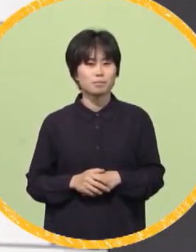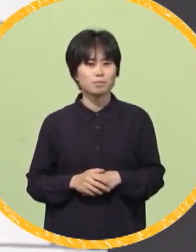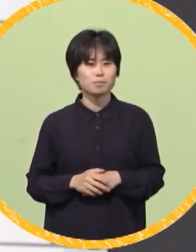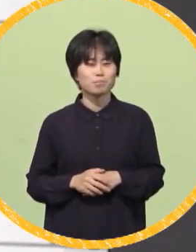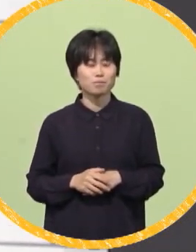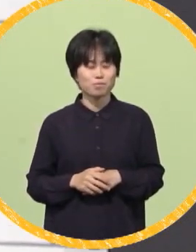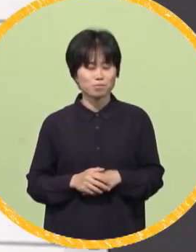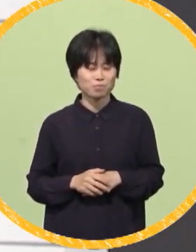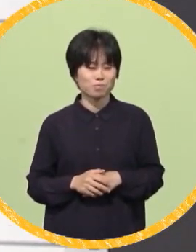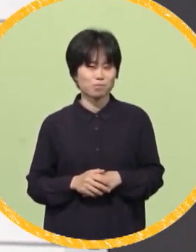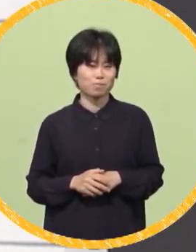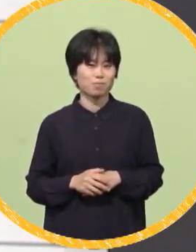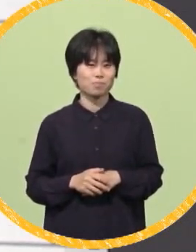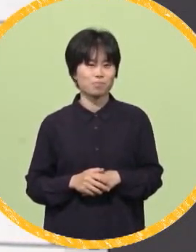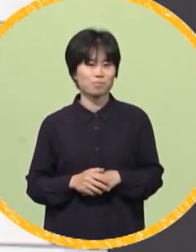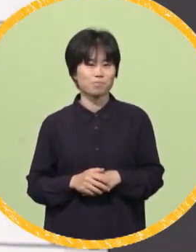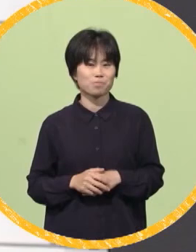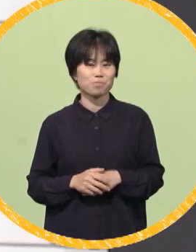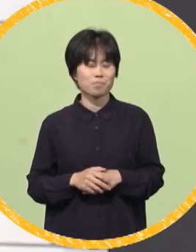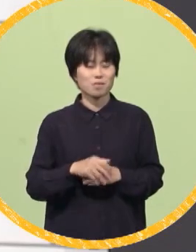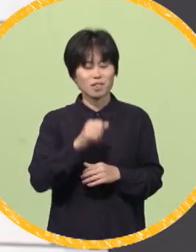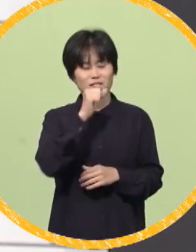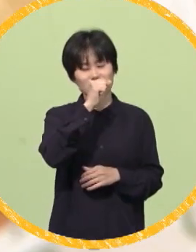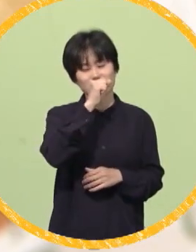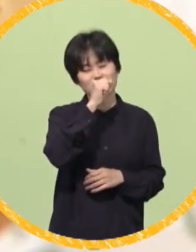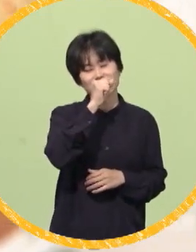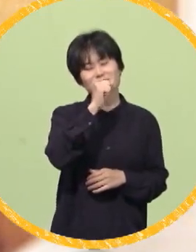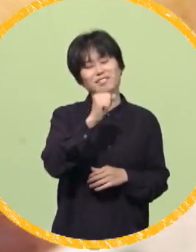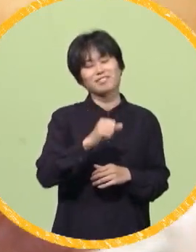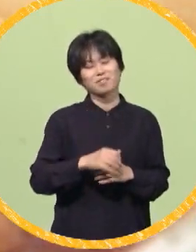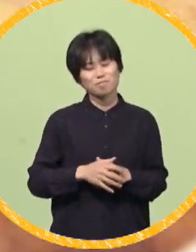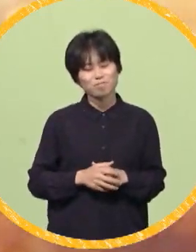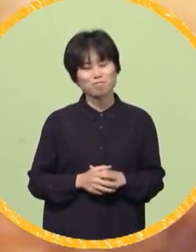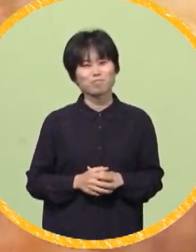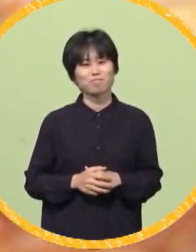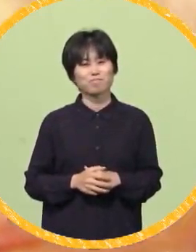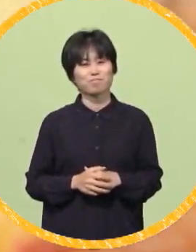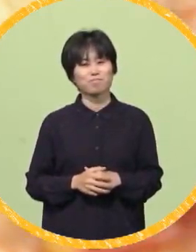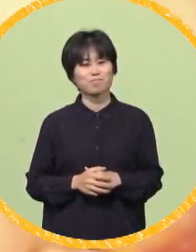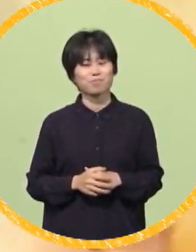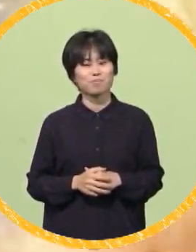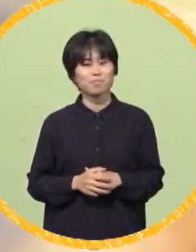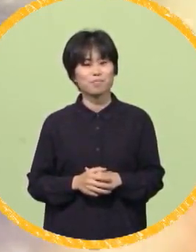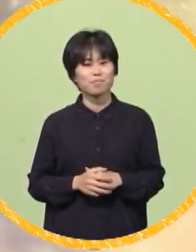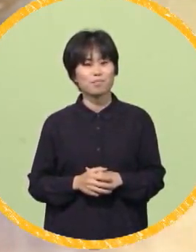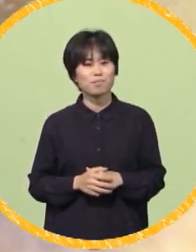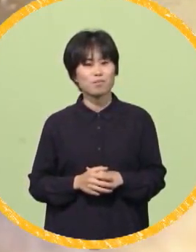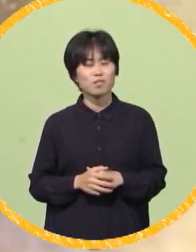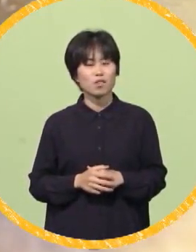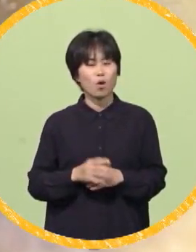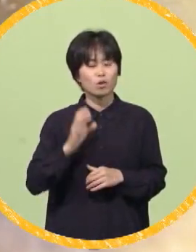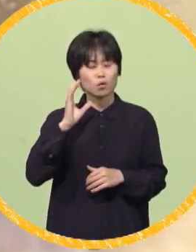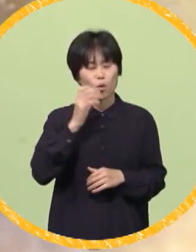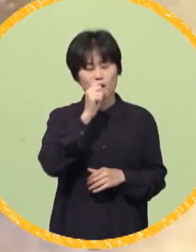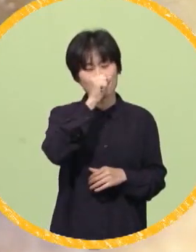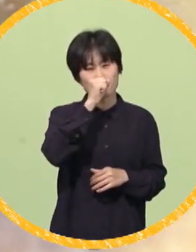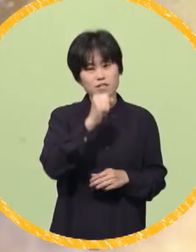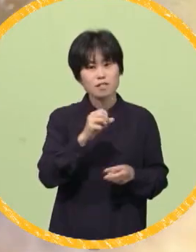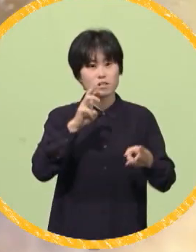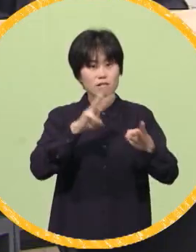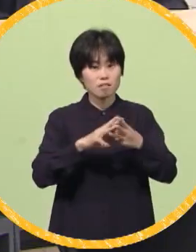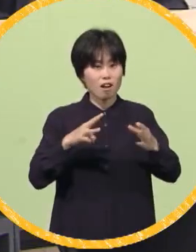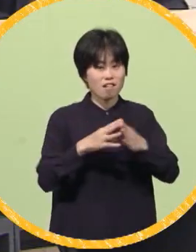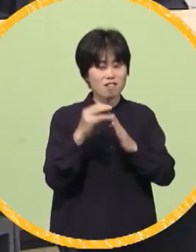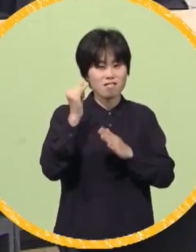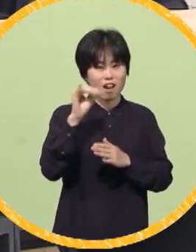う。 うん、いい感じだな、これ。 よかった。 うまそう。いや、すごいいい感じ。 戸崎さん、ぜひチ